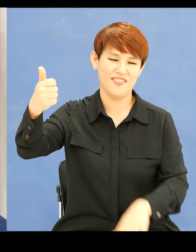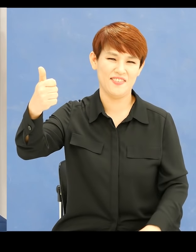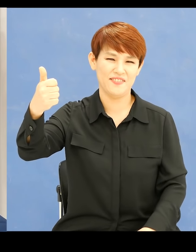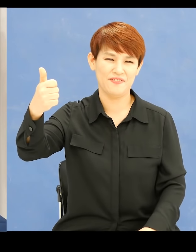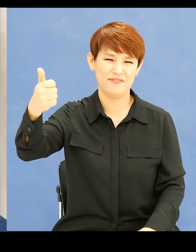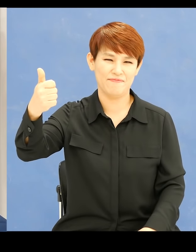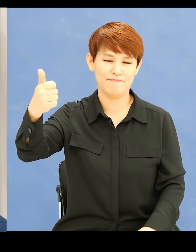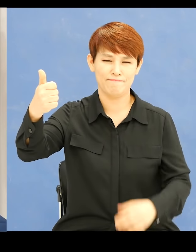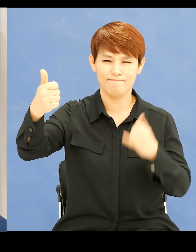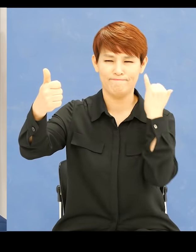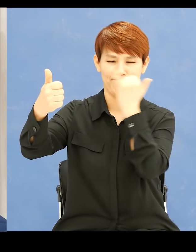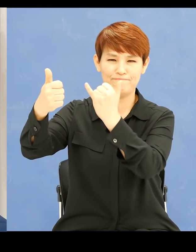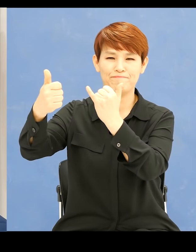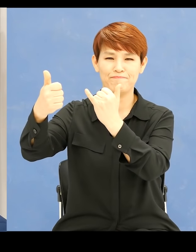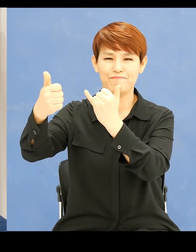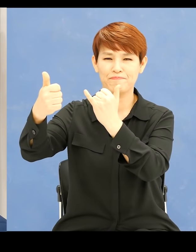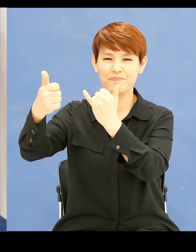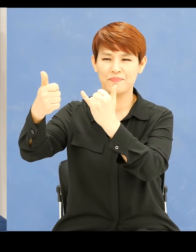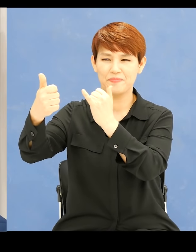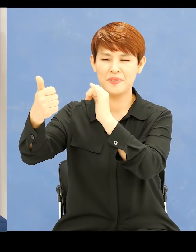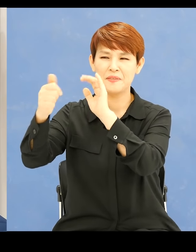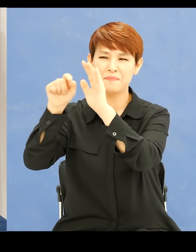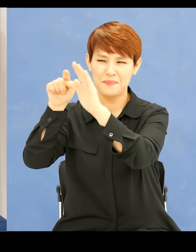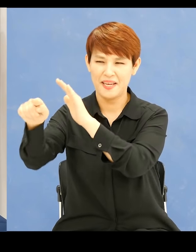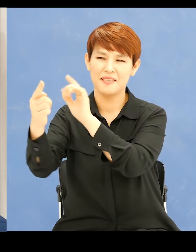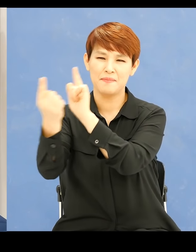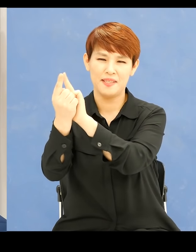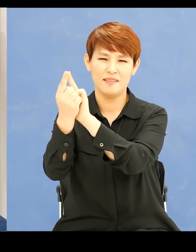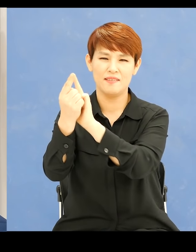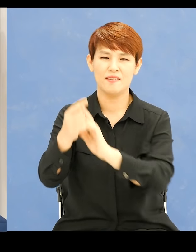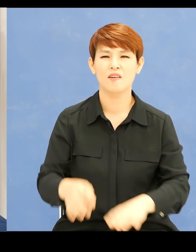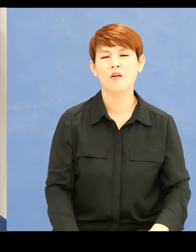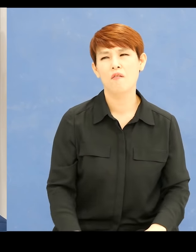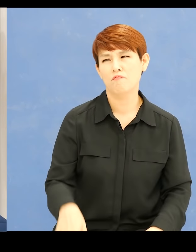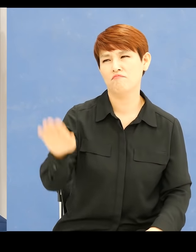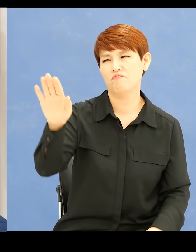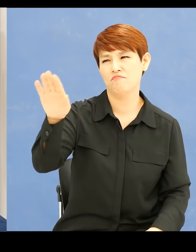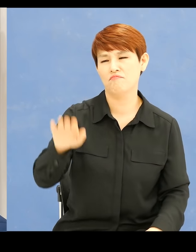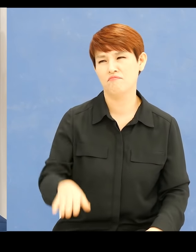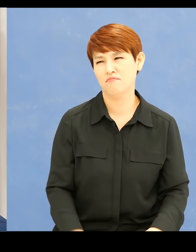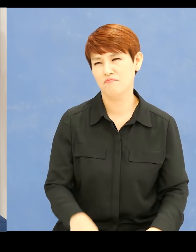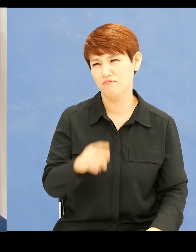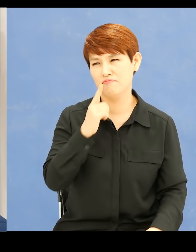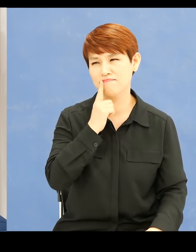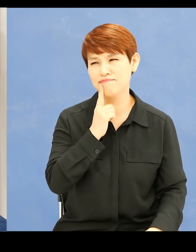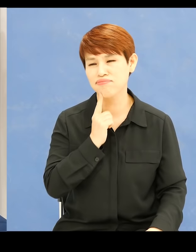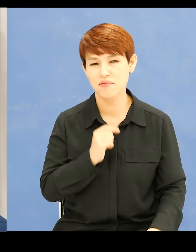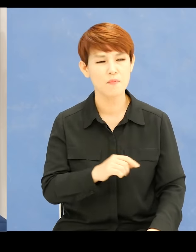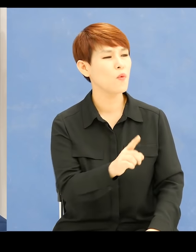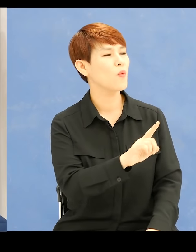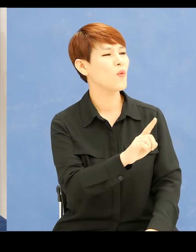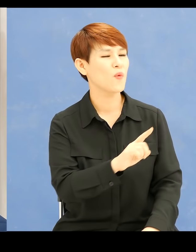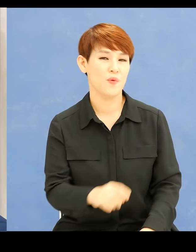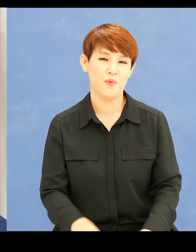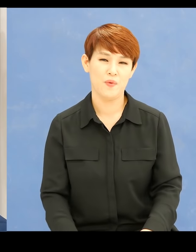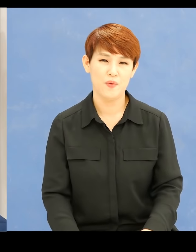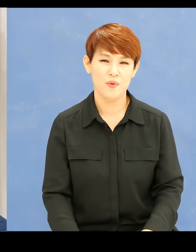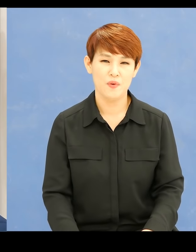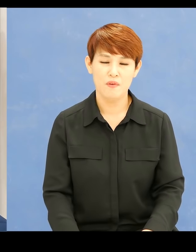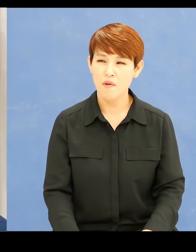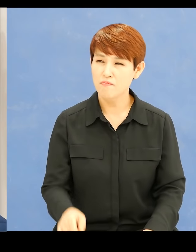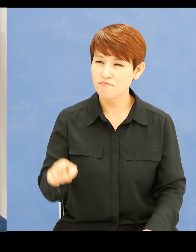고마우신 분이에요. 그래서 전화를 드리고 목양실에 찾아가서 커피 한 잔 얻어 마시면서 네. 목사님은 좋겠어요. 그러니까 뭐가